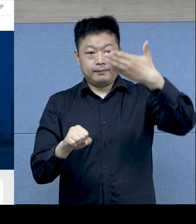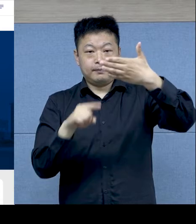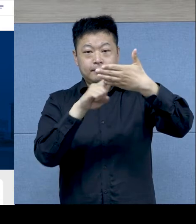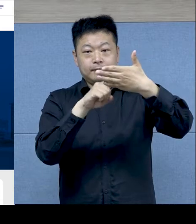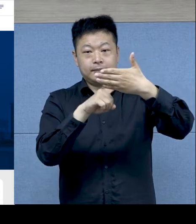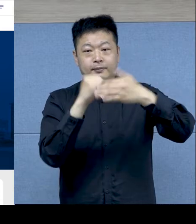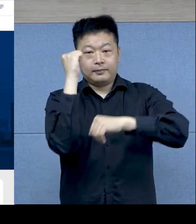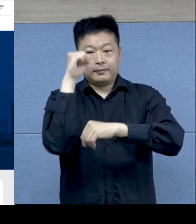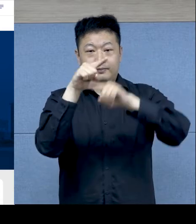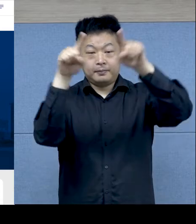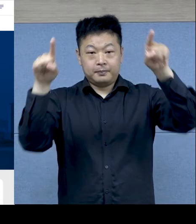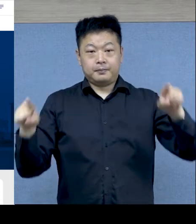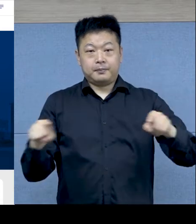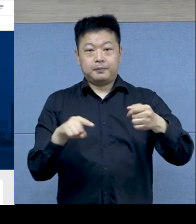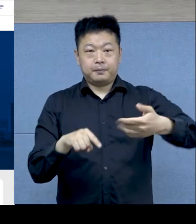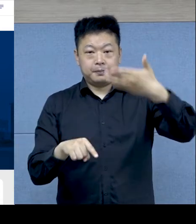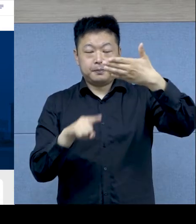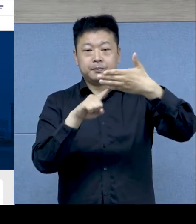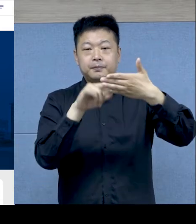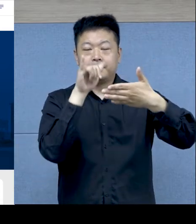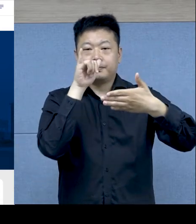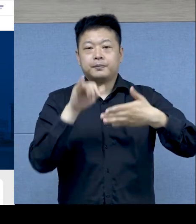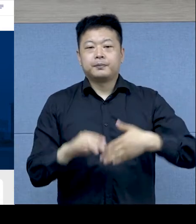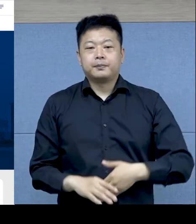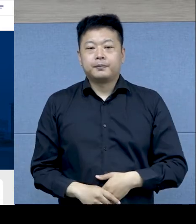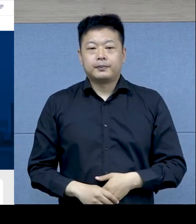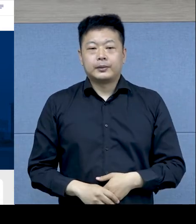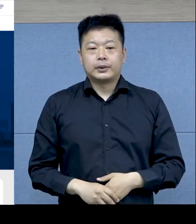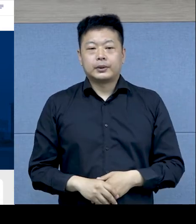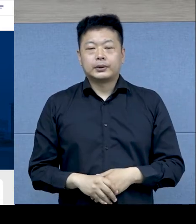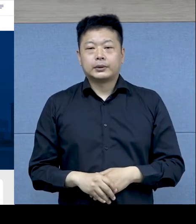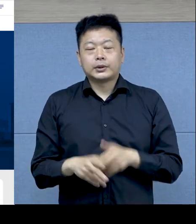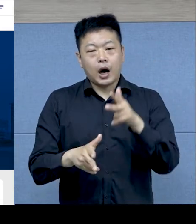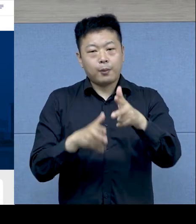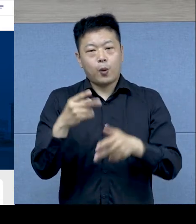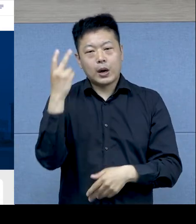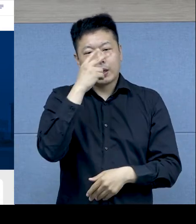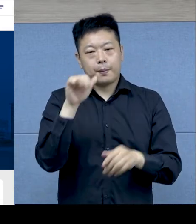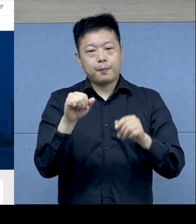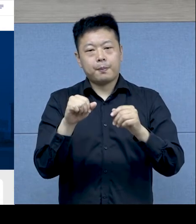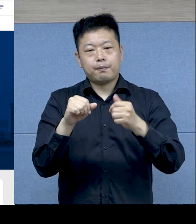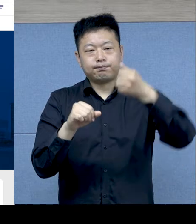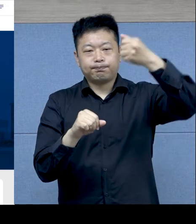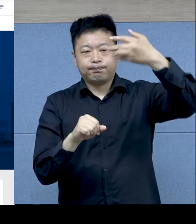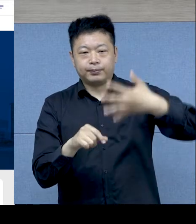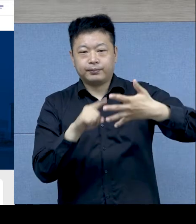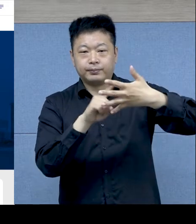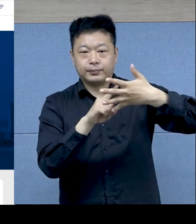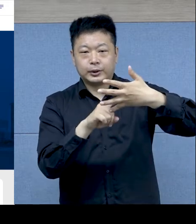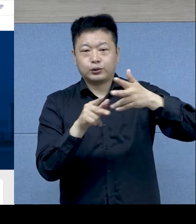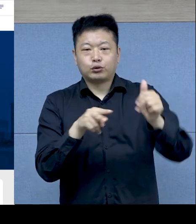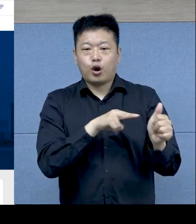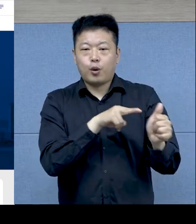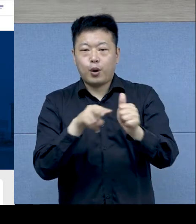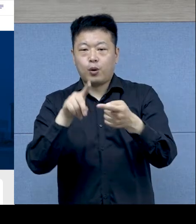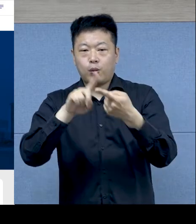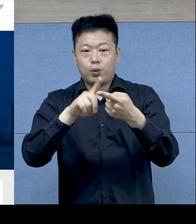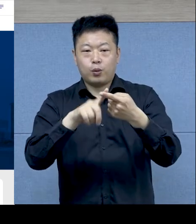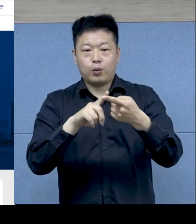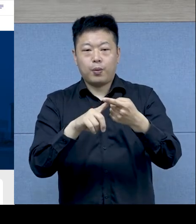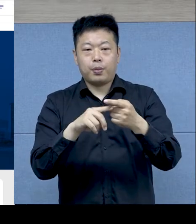메인으로 돌아가게 됩니다. 사업 관리 메뉴를 보시면 사업